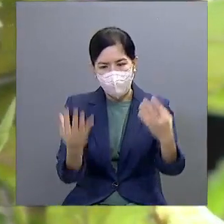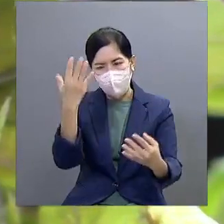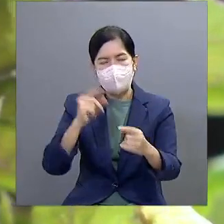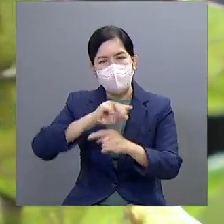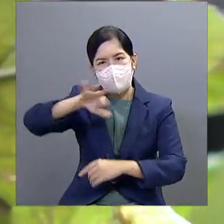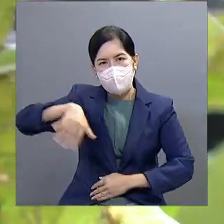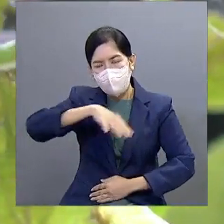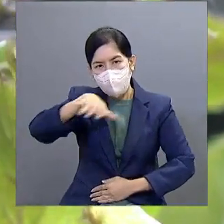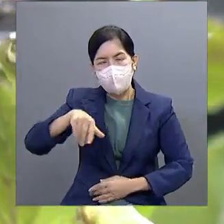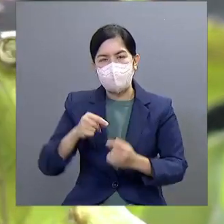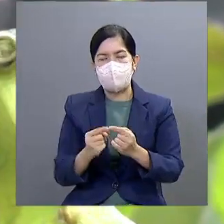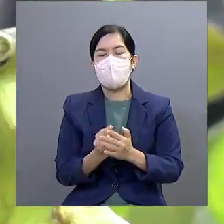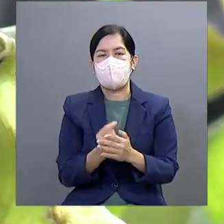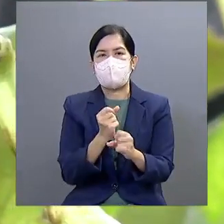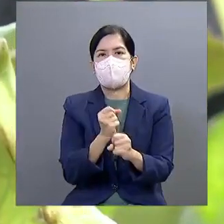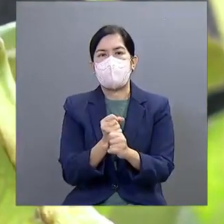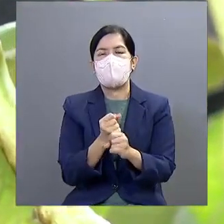ทศอะไรพวกนี้ปลูกหมดแต่